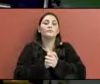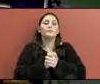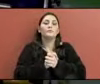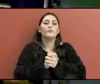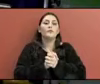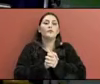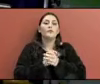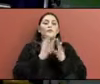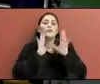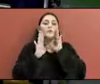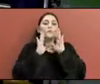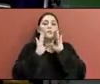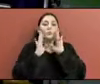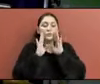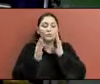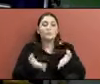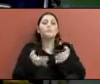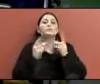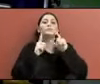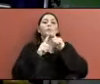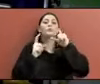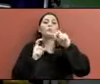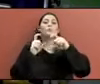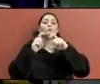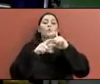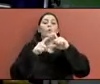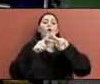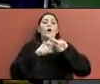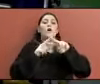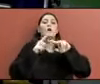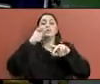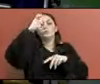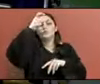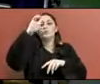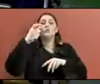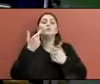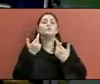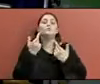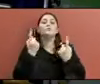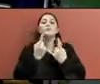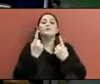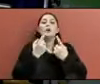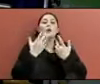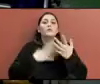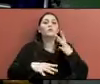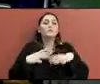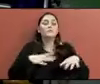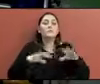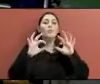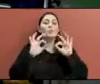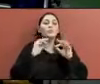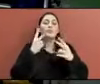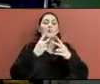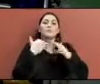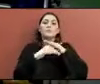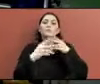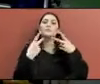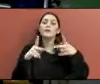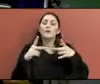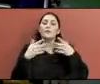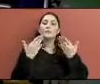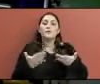Facebook Doğa Türk TV sayfamızdan bize iletmek istediğiniz herhangi bir şey olursa yazabilirsiniz.